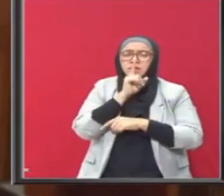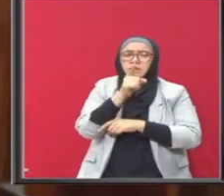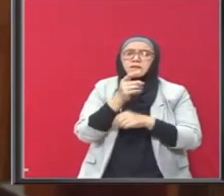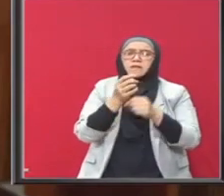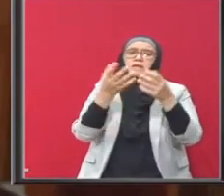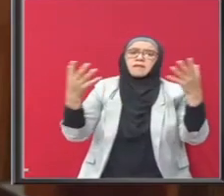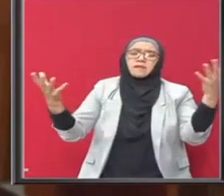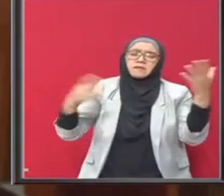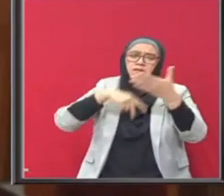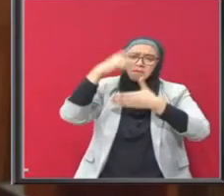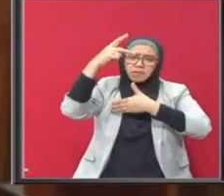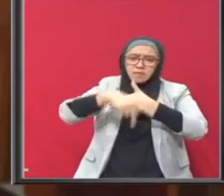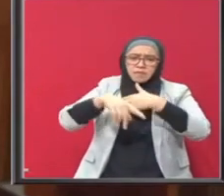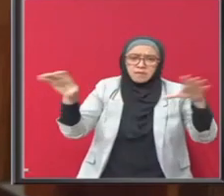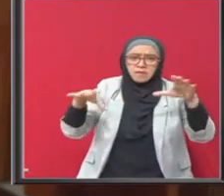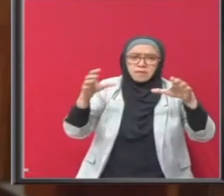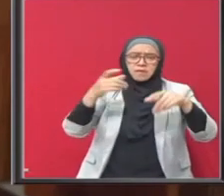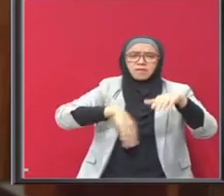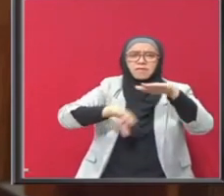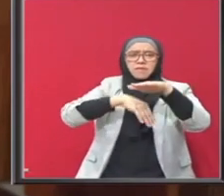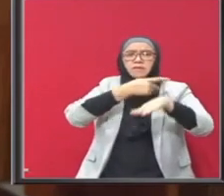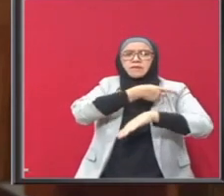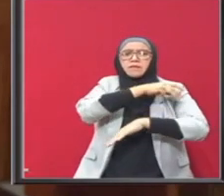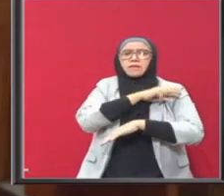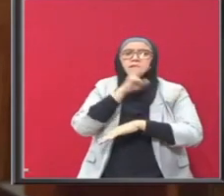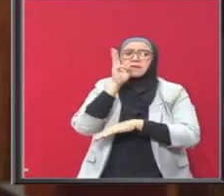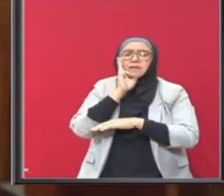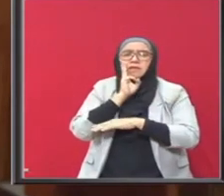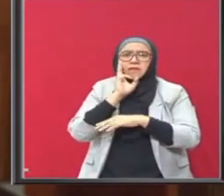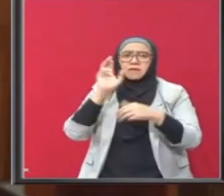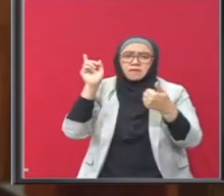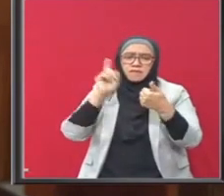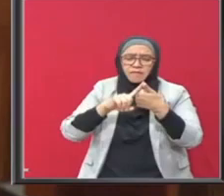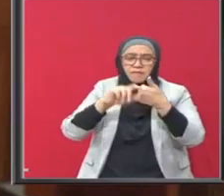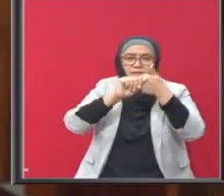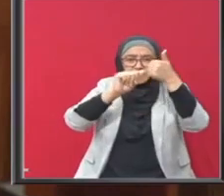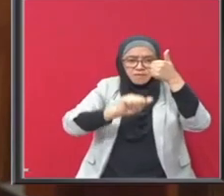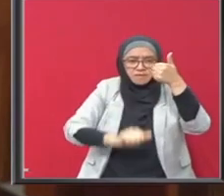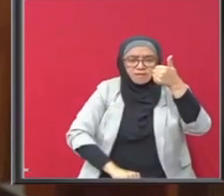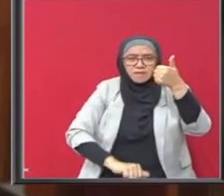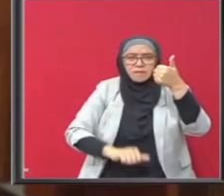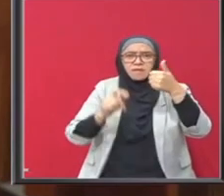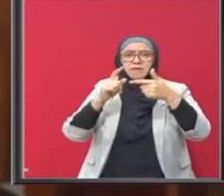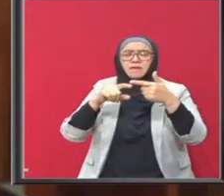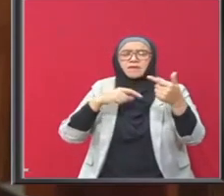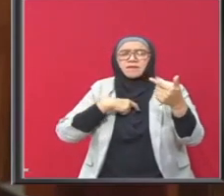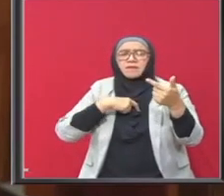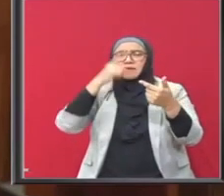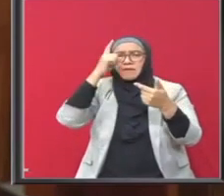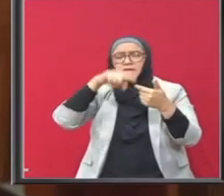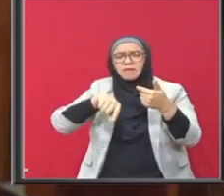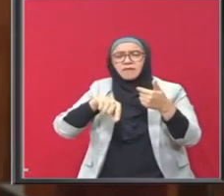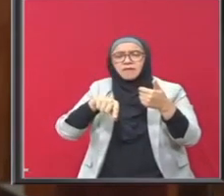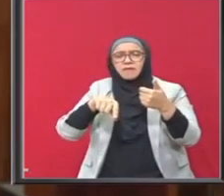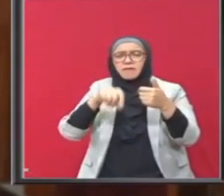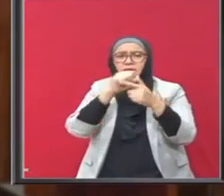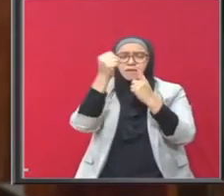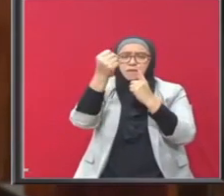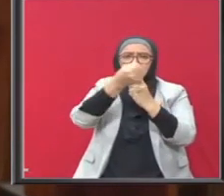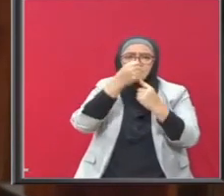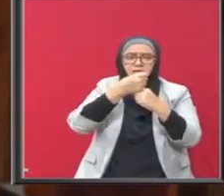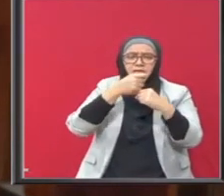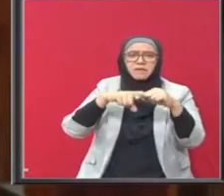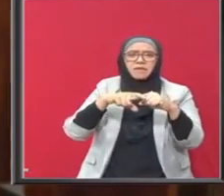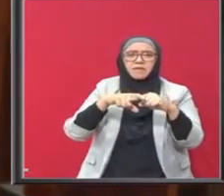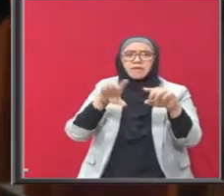dibawah Kementrian pembangunan wanita kita telah ada jawatankuasa seganas rumah tangga yang telah diwujudkan dan pada 17fw begini